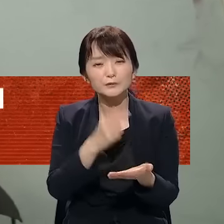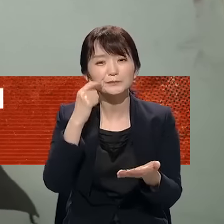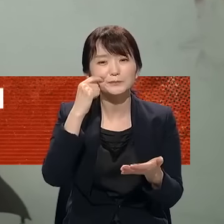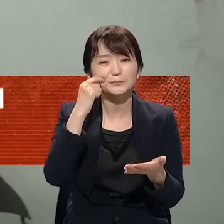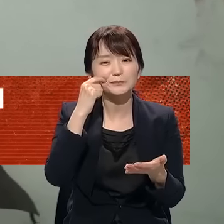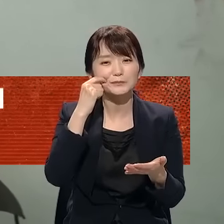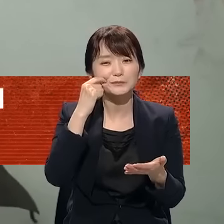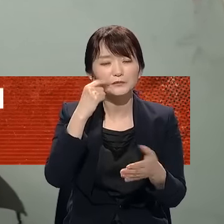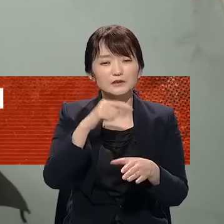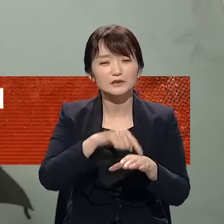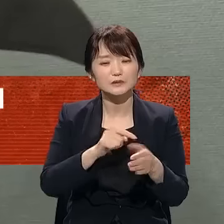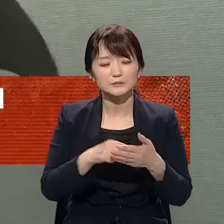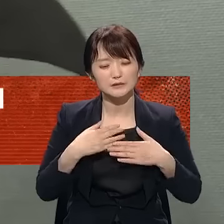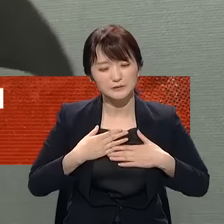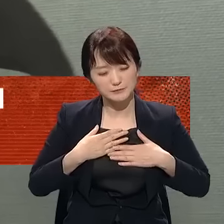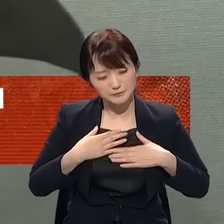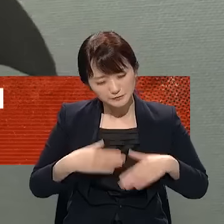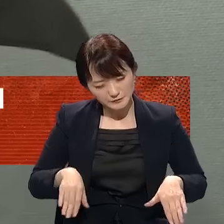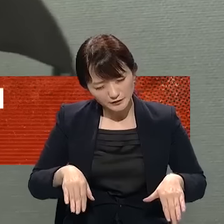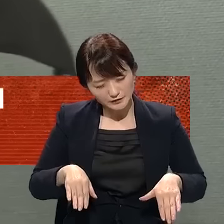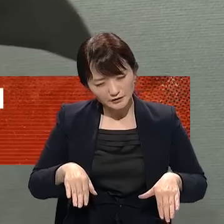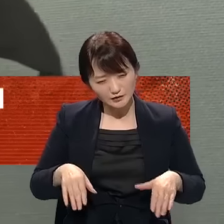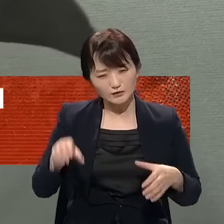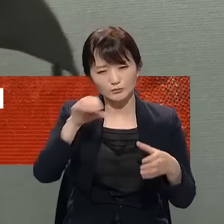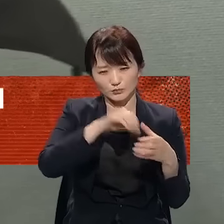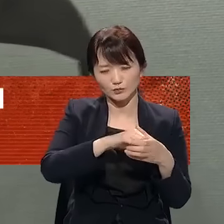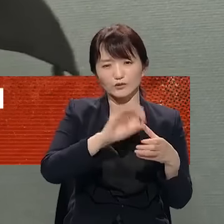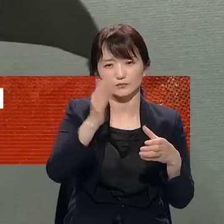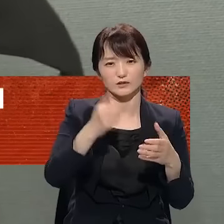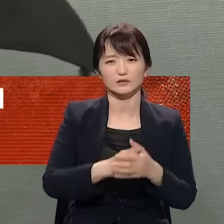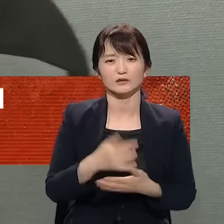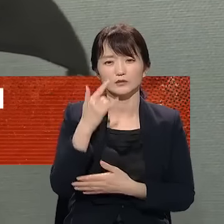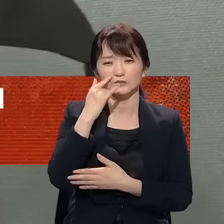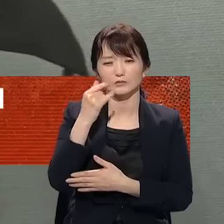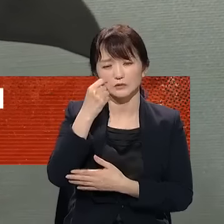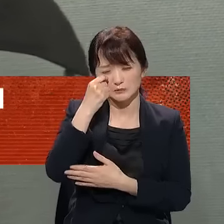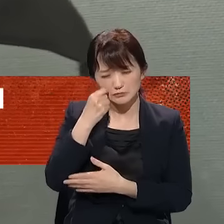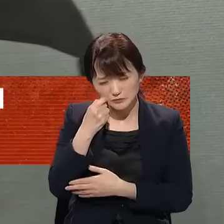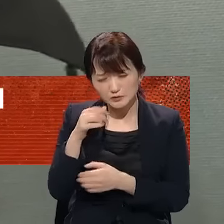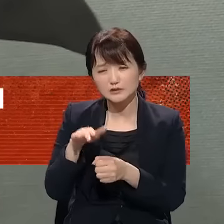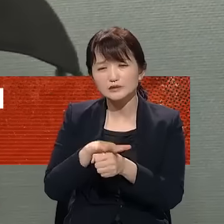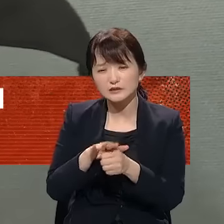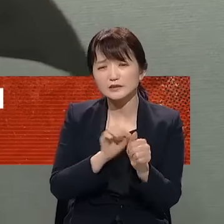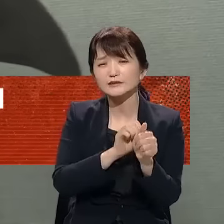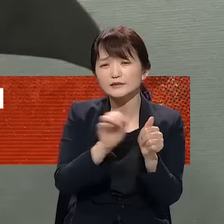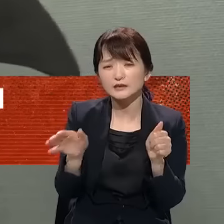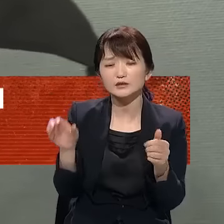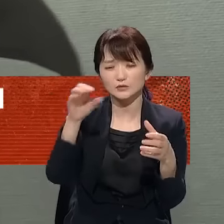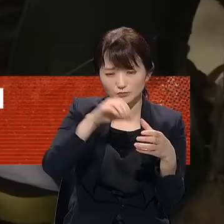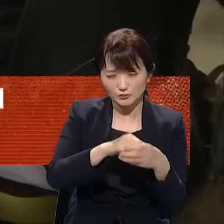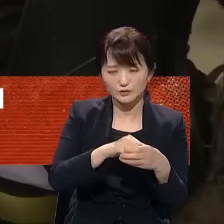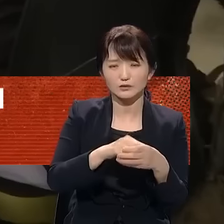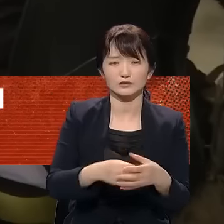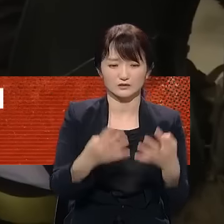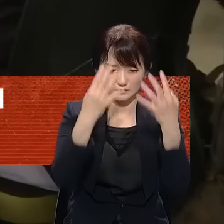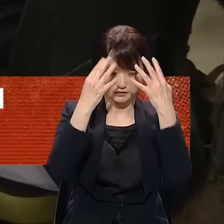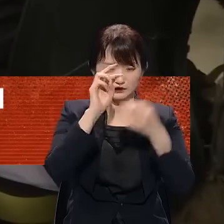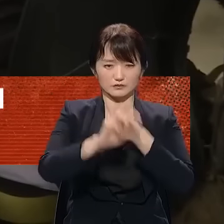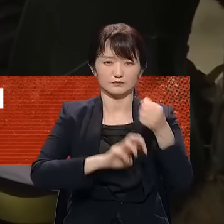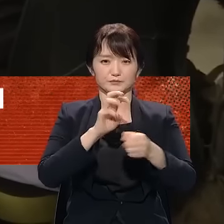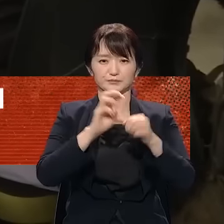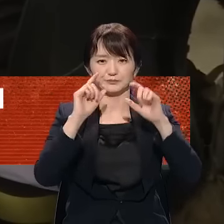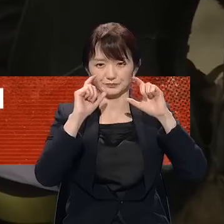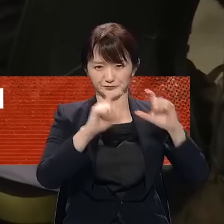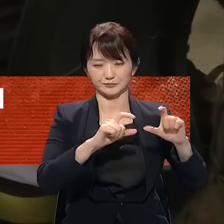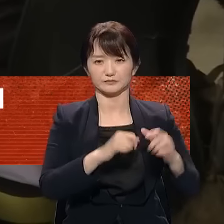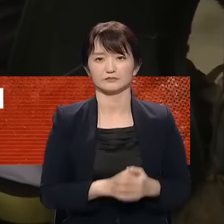적용이 된 거 같습니다 뭐 부모에 대한 연민 부끄러움 따돌림 그런 것들이 영향을 줬기 때문에 그걸 감안하여 징역 30년이 선고가